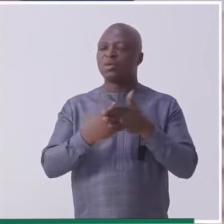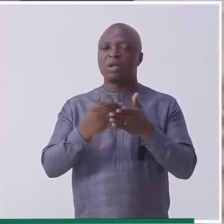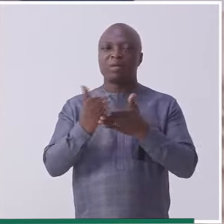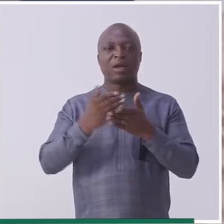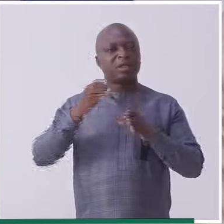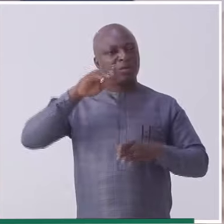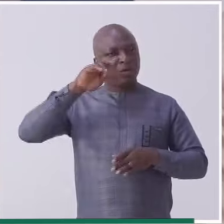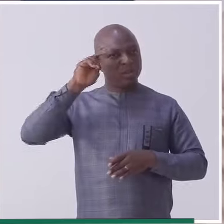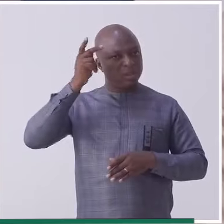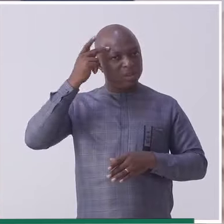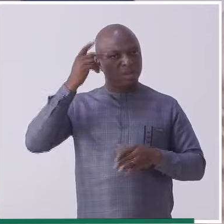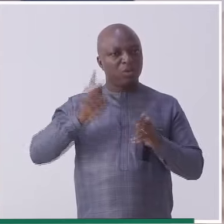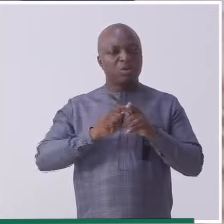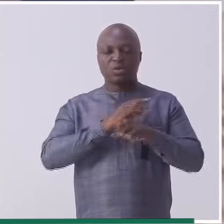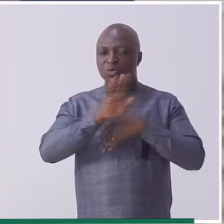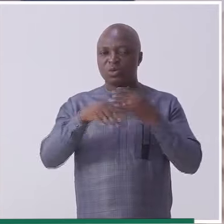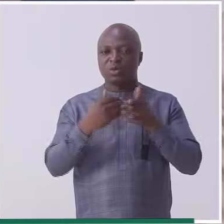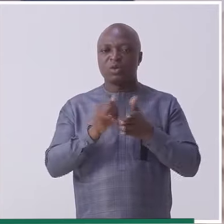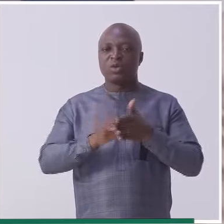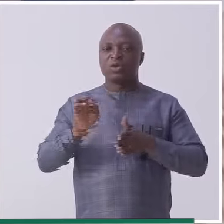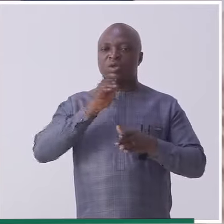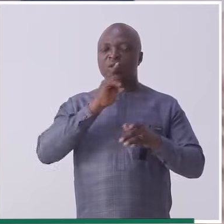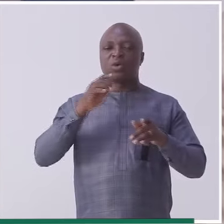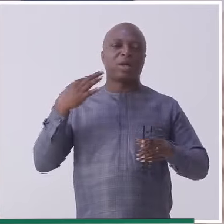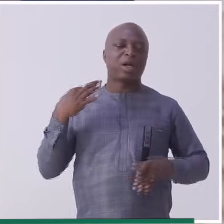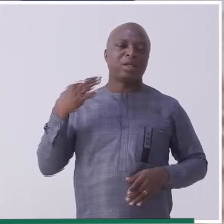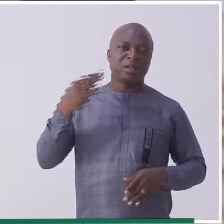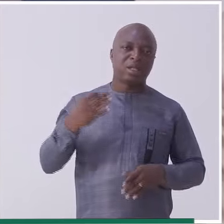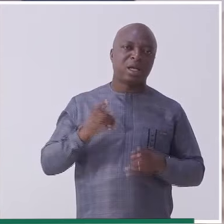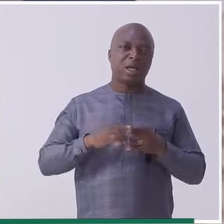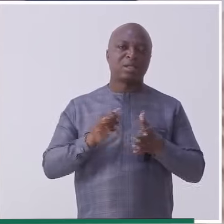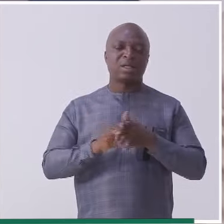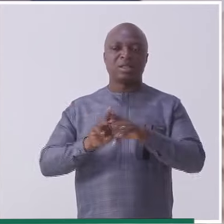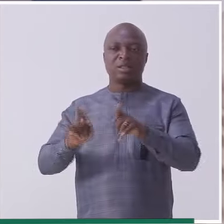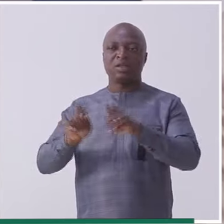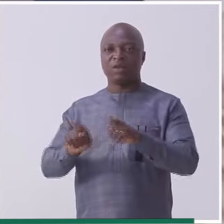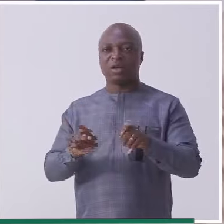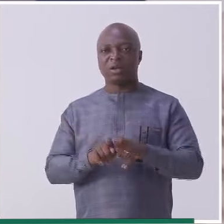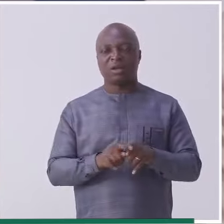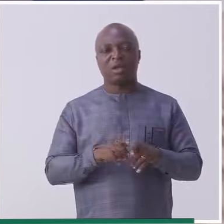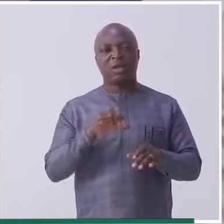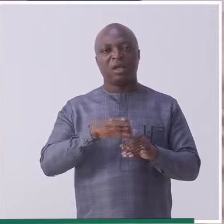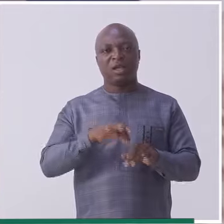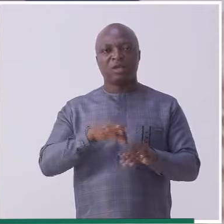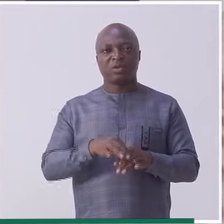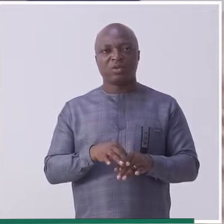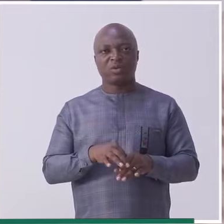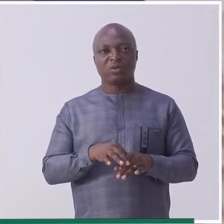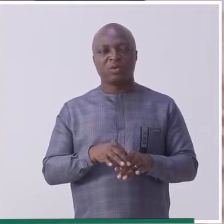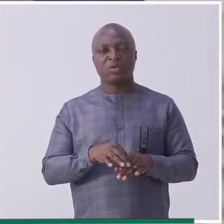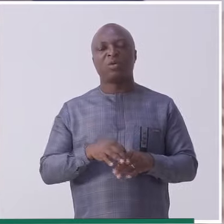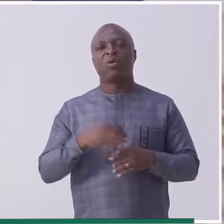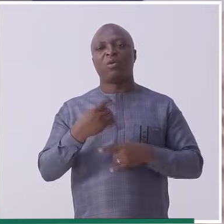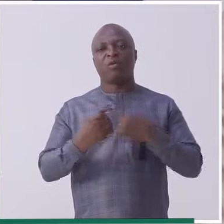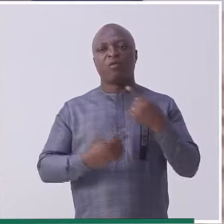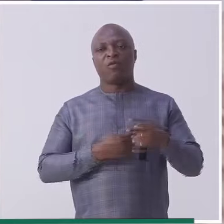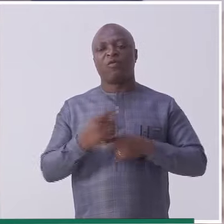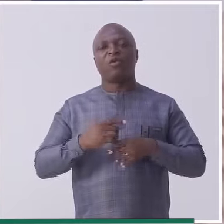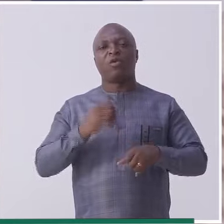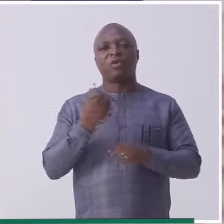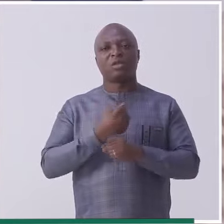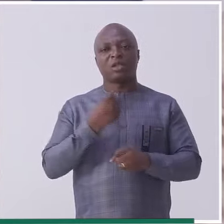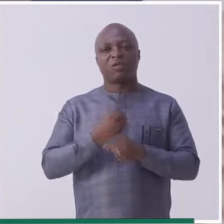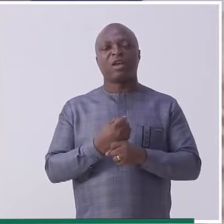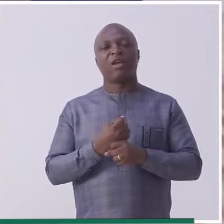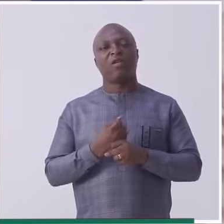partis politiques, ou du moins tous ceux qui seront candidats à ces différentes élections, vont exercer,